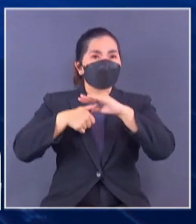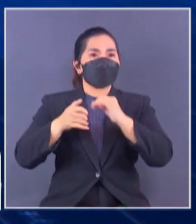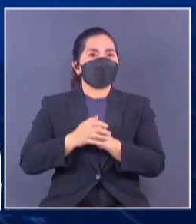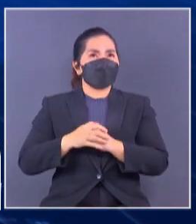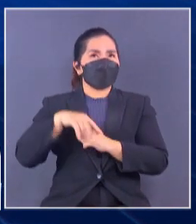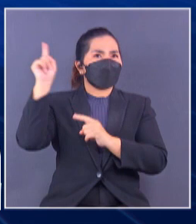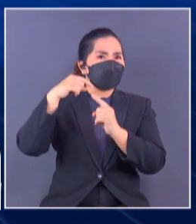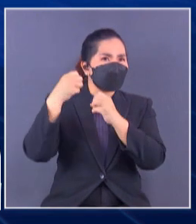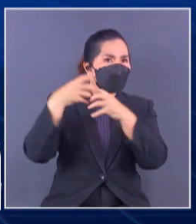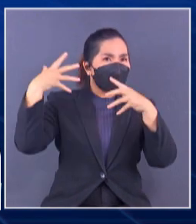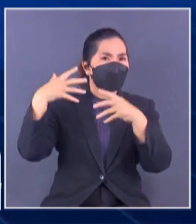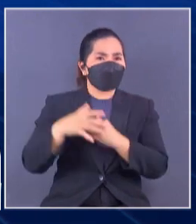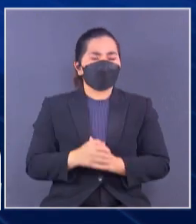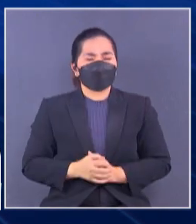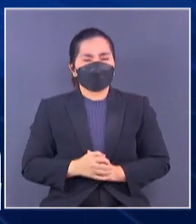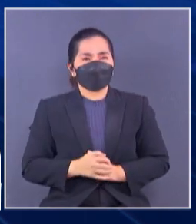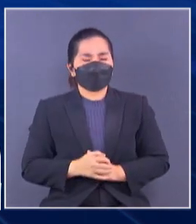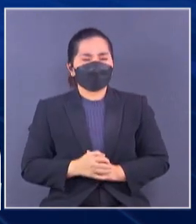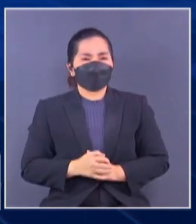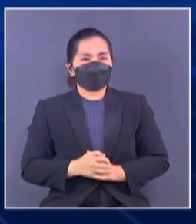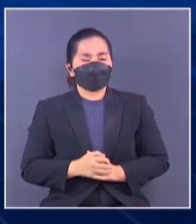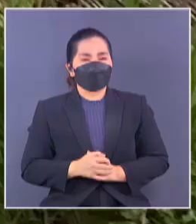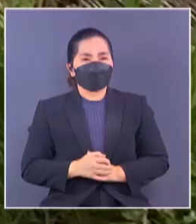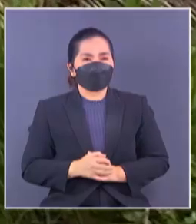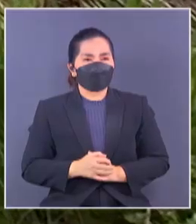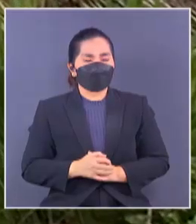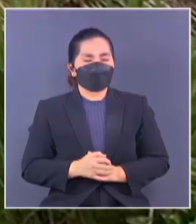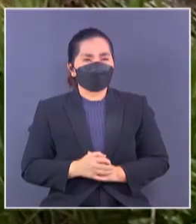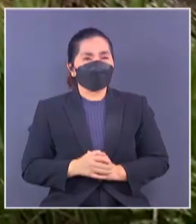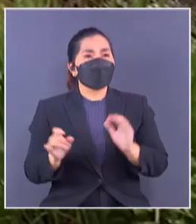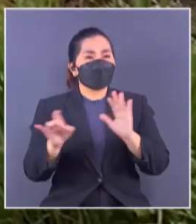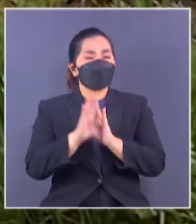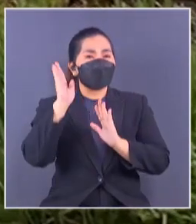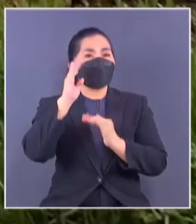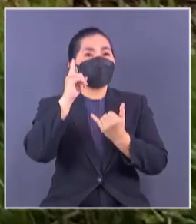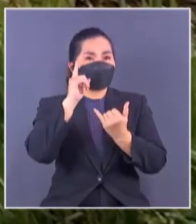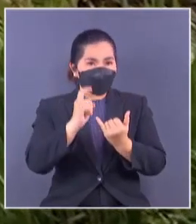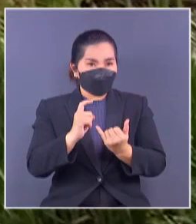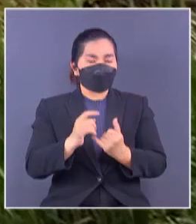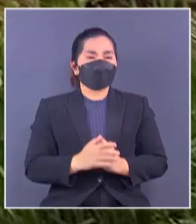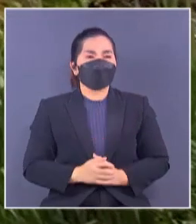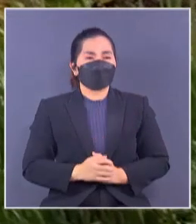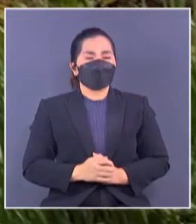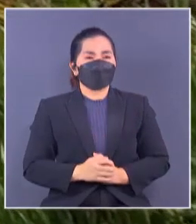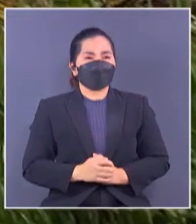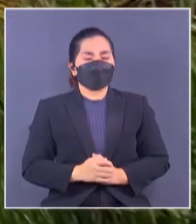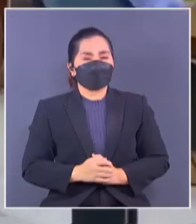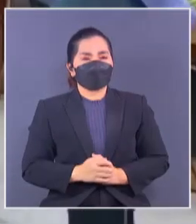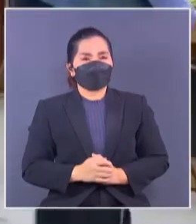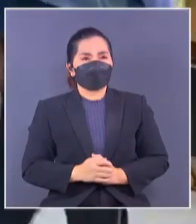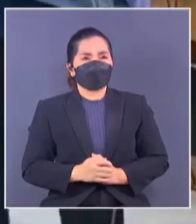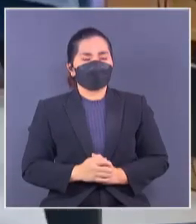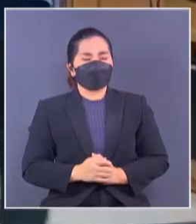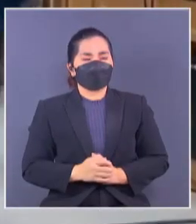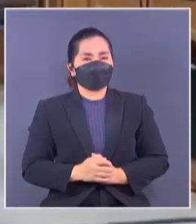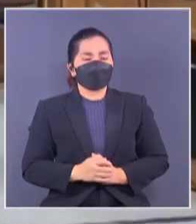เกิดฟ้าผ่าลงมาตรงกระท่อมพอดีก็ถูกนายสุมะเสียชีวิตนะครับส่วนอีกหนึ่งเหตุการณ์ก็อยู่